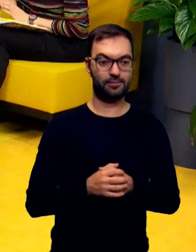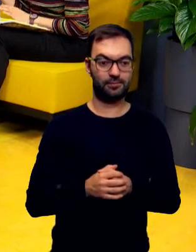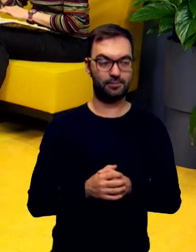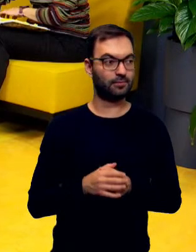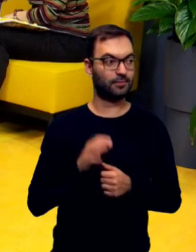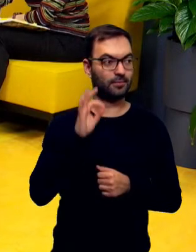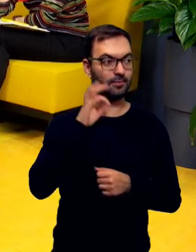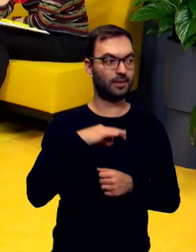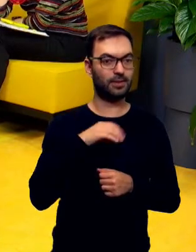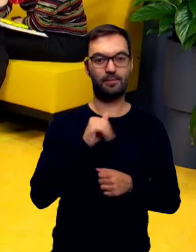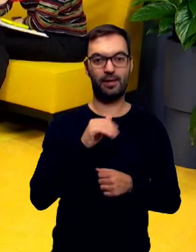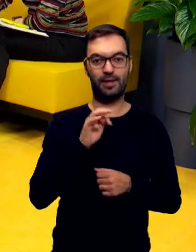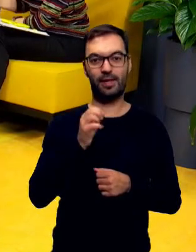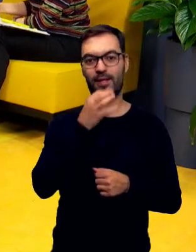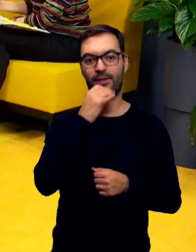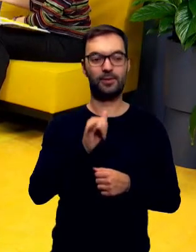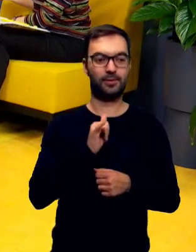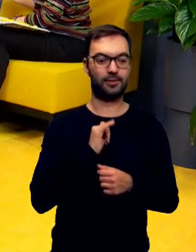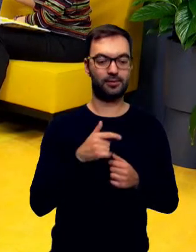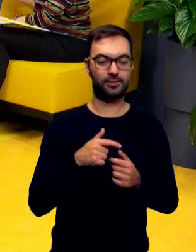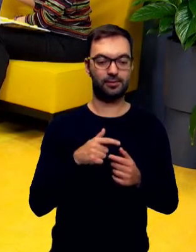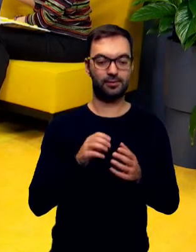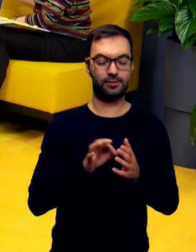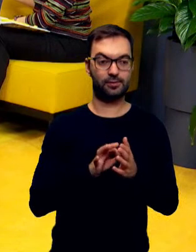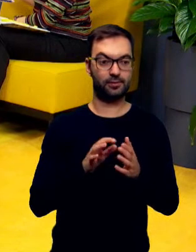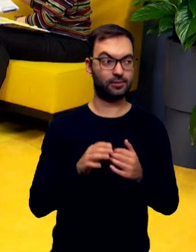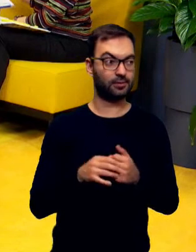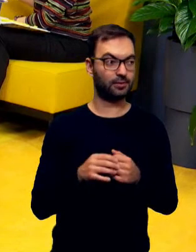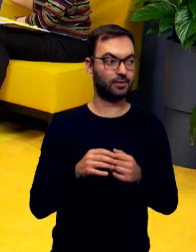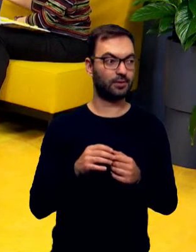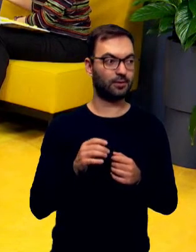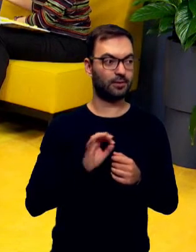Natomiast pani Beato, jeszcze chciałam zapytać, akurat otworzyłam znowu